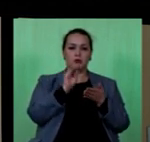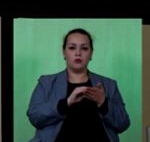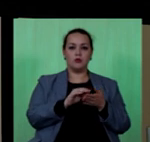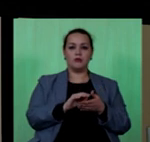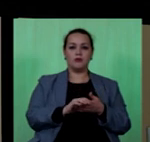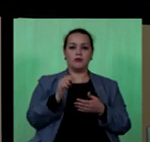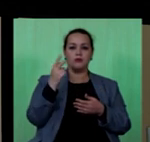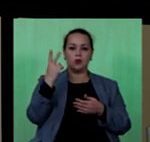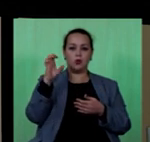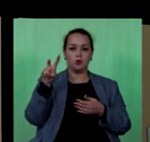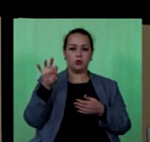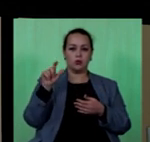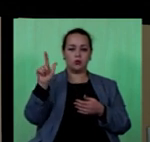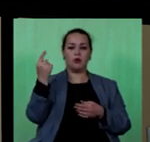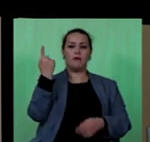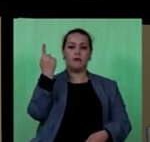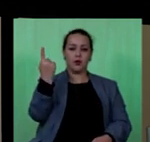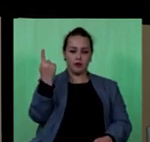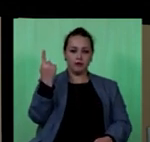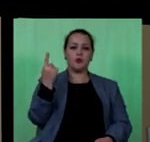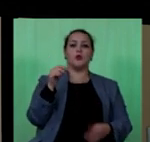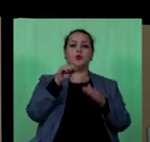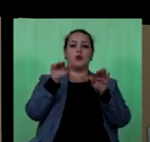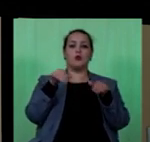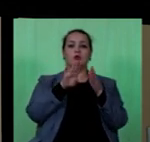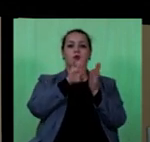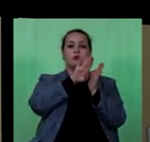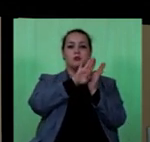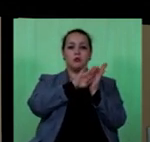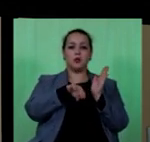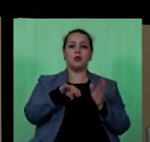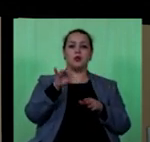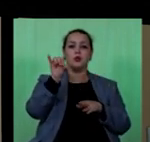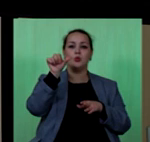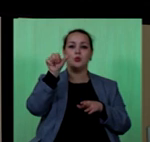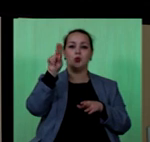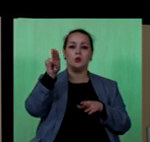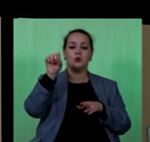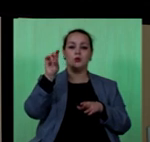2 а в первом слоге пропущен безударный о